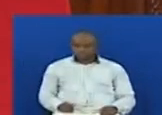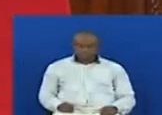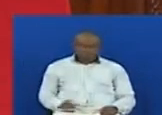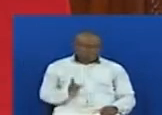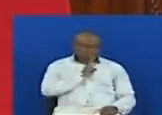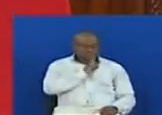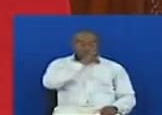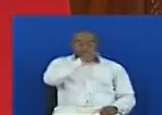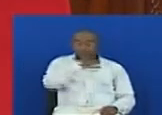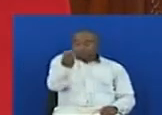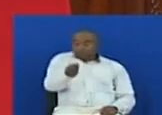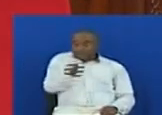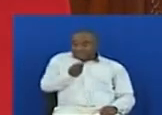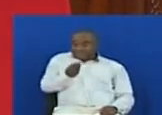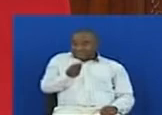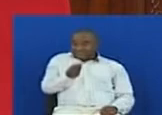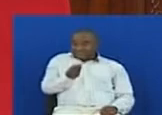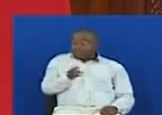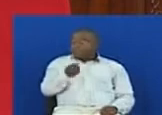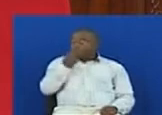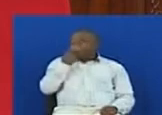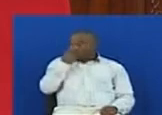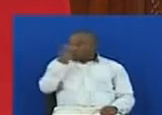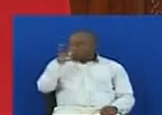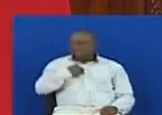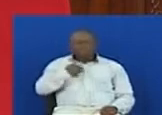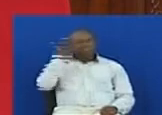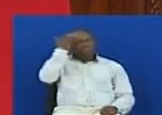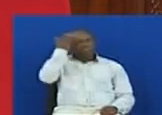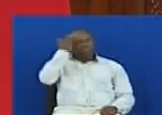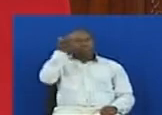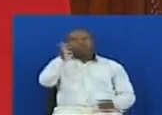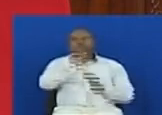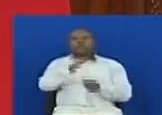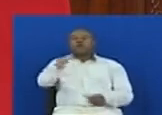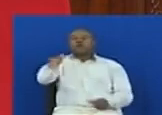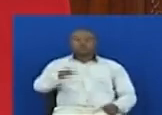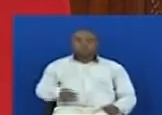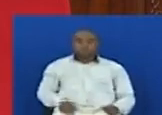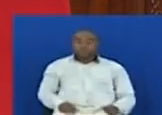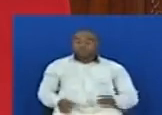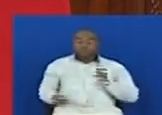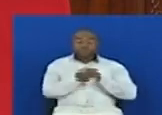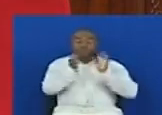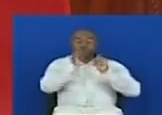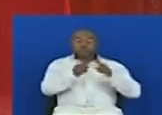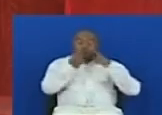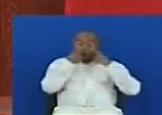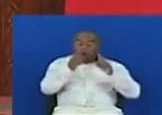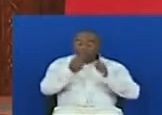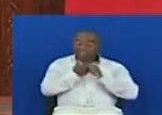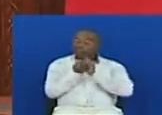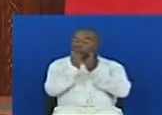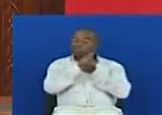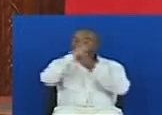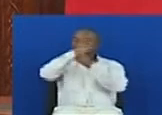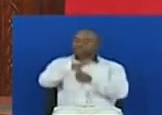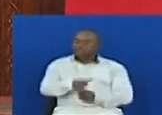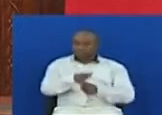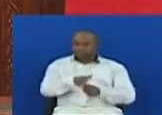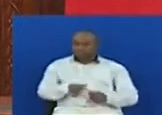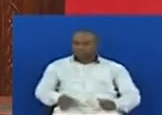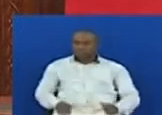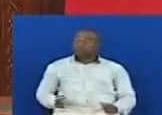ambao wanaona lakini wanajifanya hawana macho. Kila kilicho kizuri wanakiona lakini wanakipuuzia. Lakini